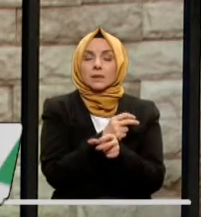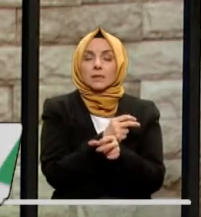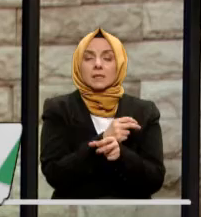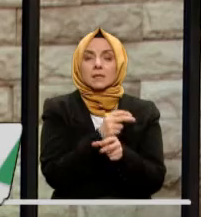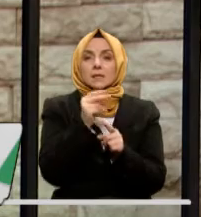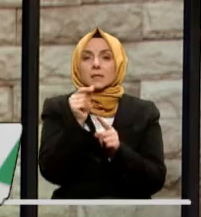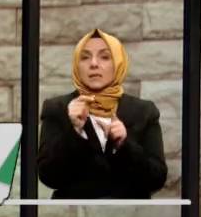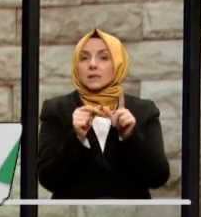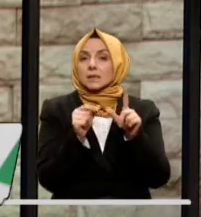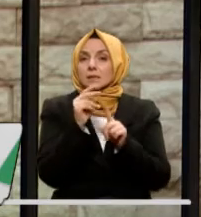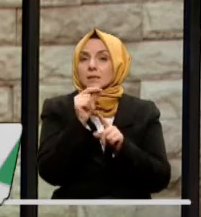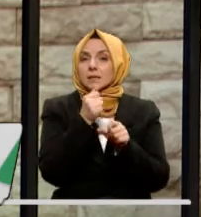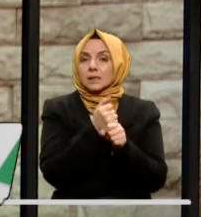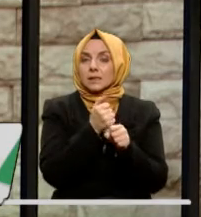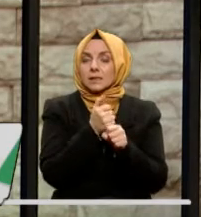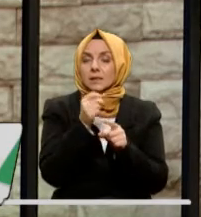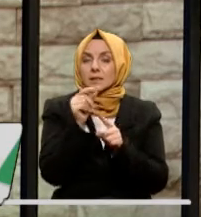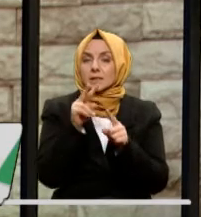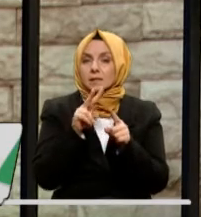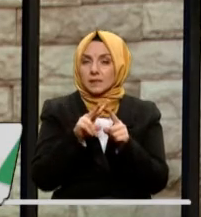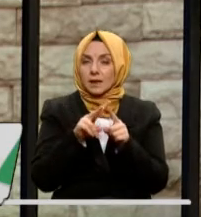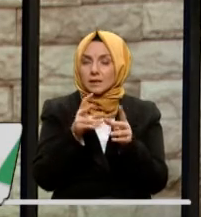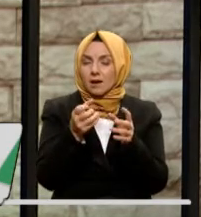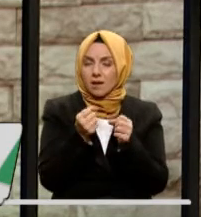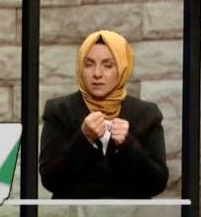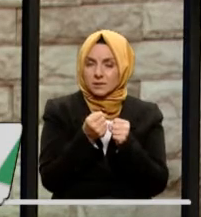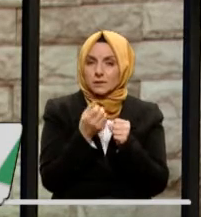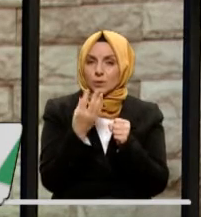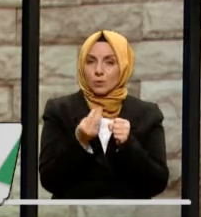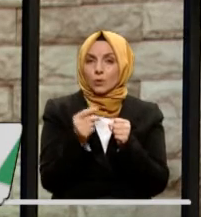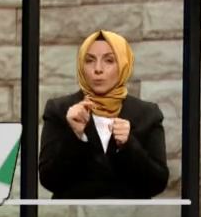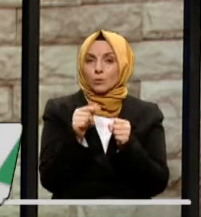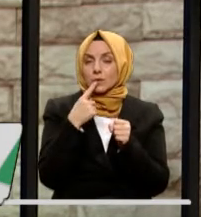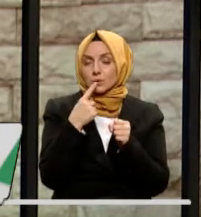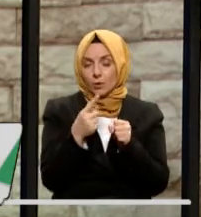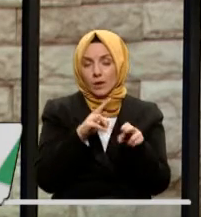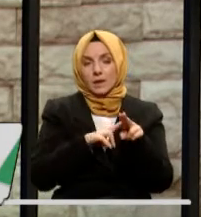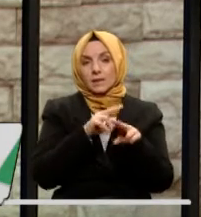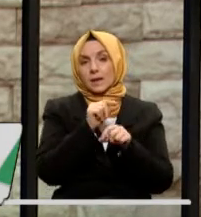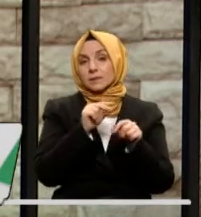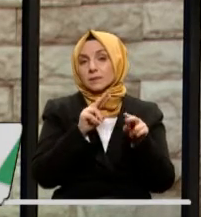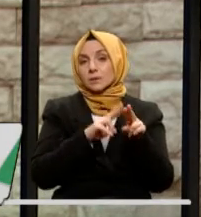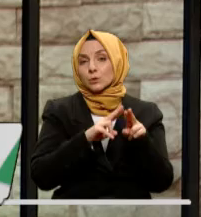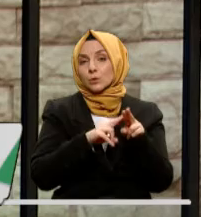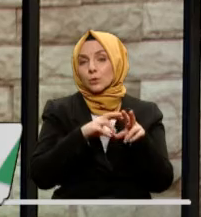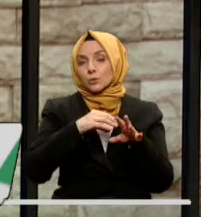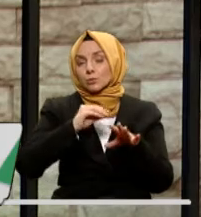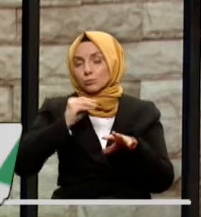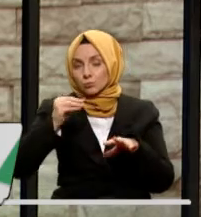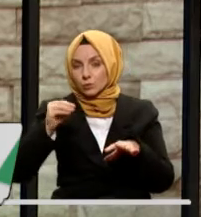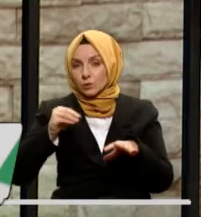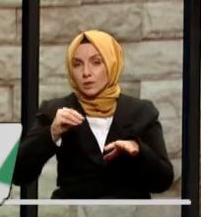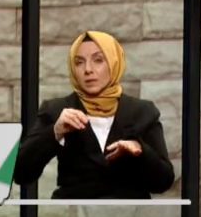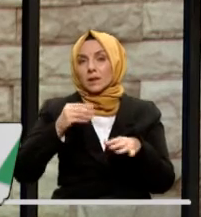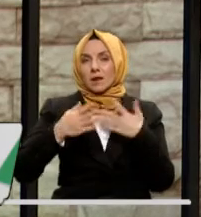ponksiyon yöntemiyle alındı olabiliyor burayı söylerken Kök hücreyi Bu arada bir hasta grubu daha aklıma geldi